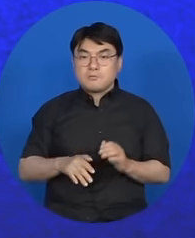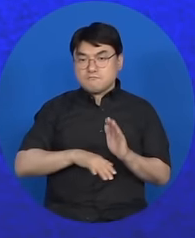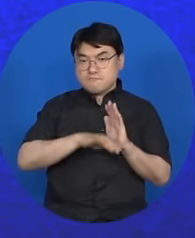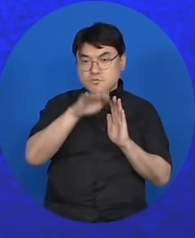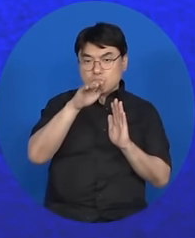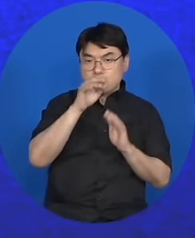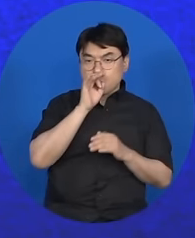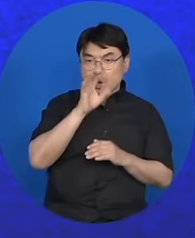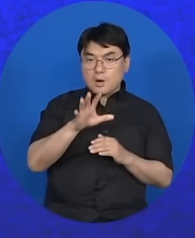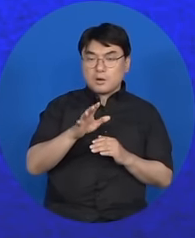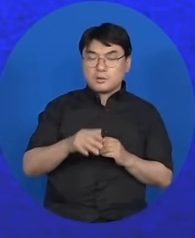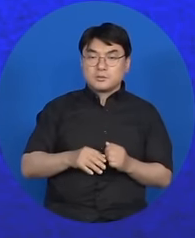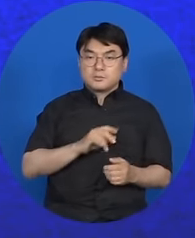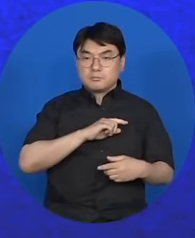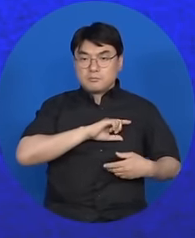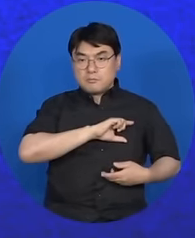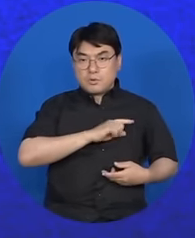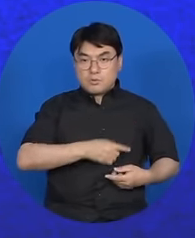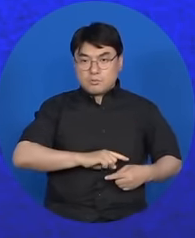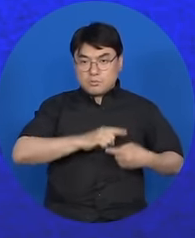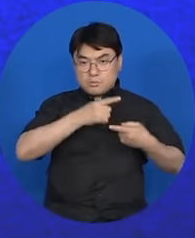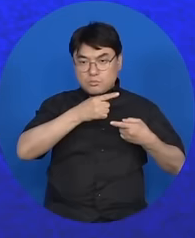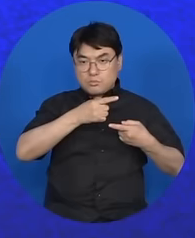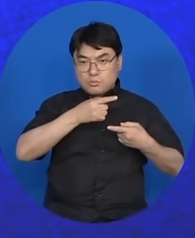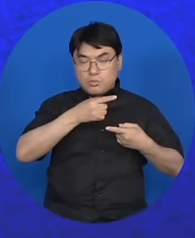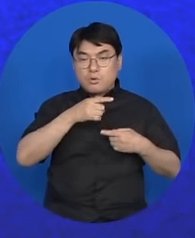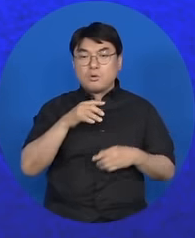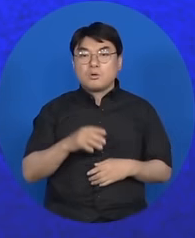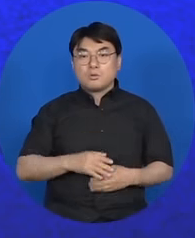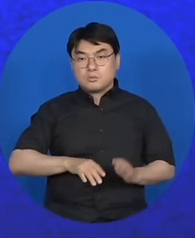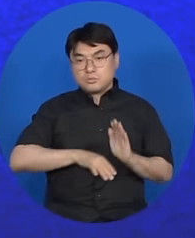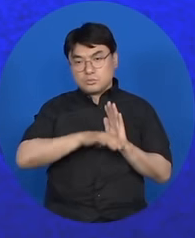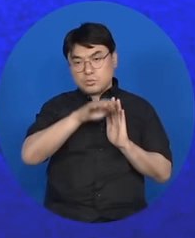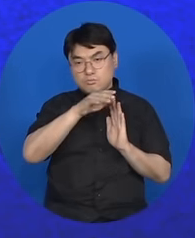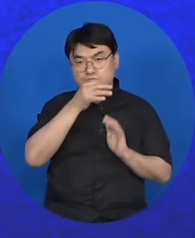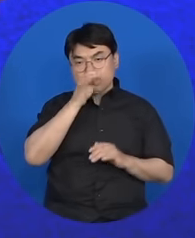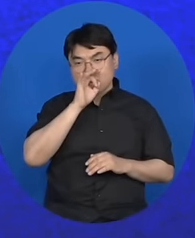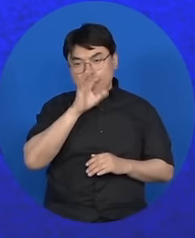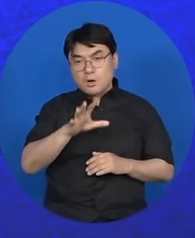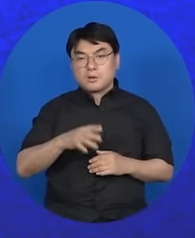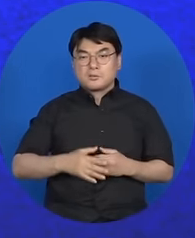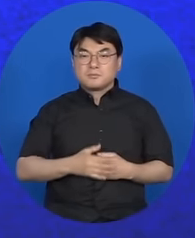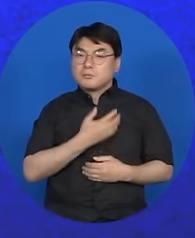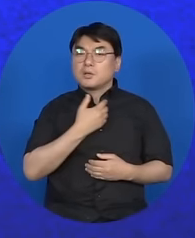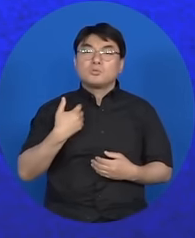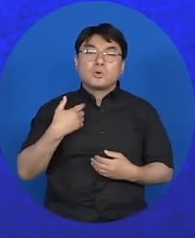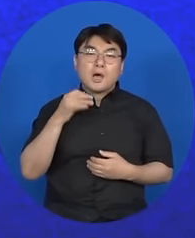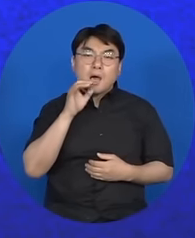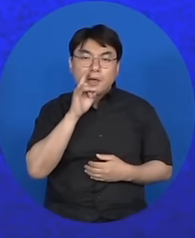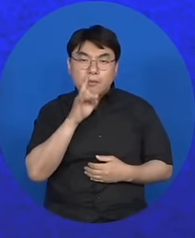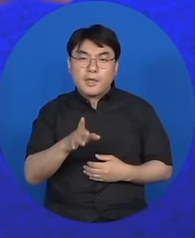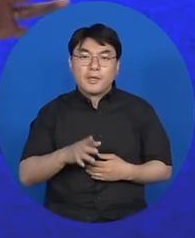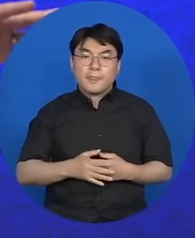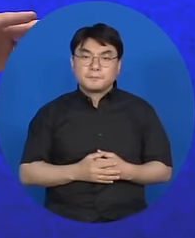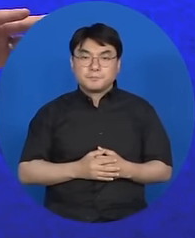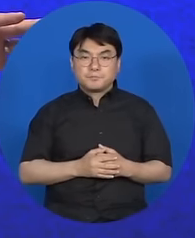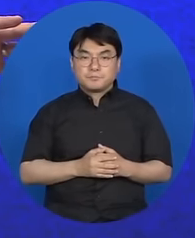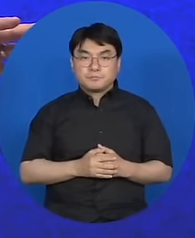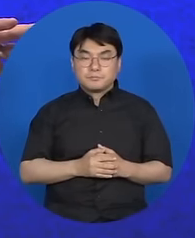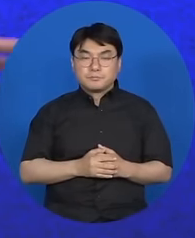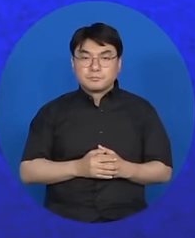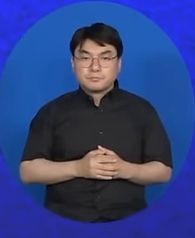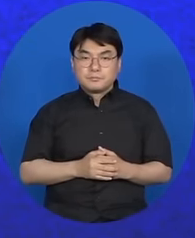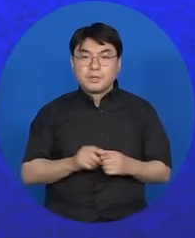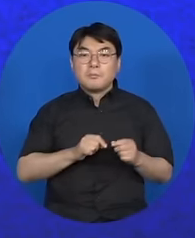권위도 채울 수가 없었습니다. 그래서 그는 먼 여정을 떠나서 대략 한 1600km 이상의 먼 여정을 마다하지